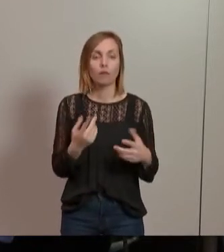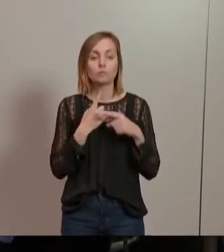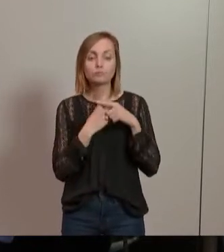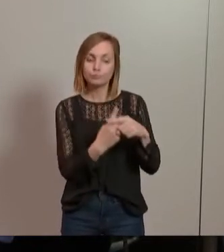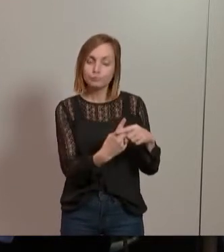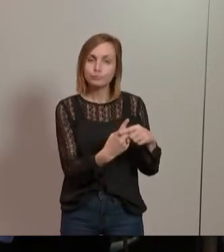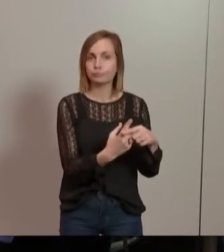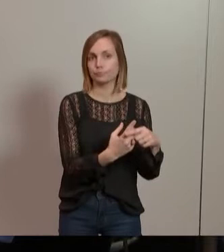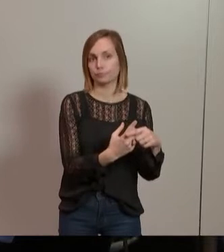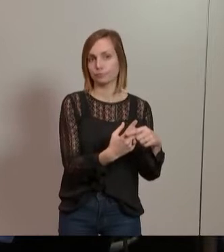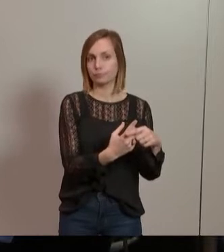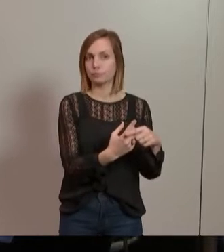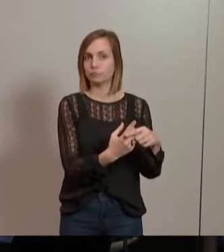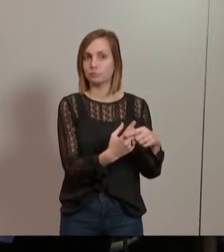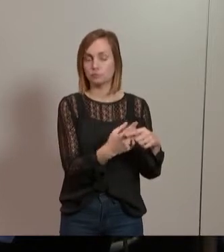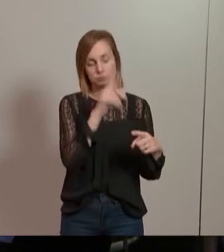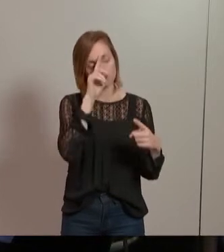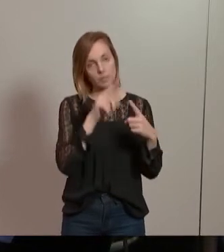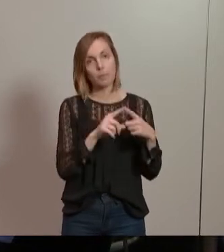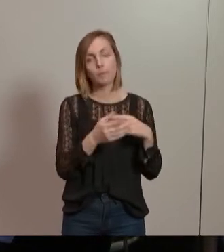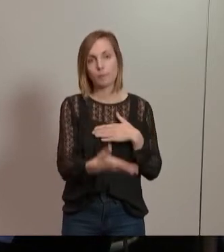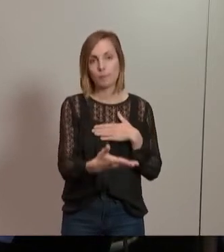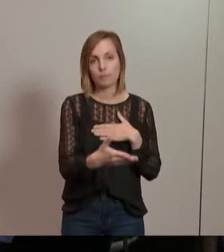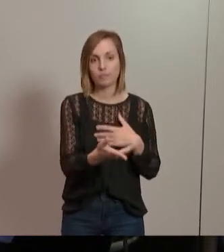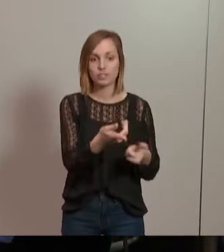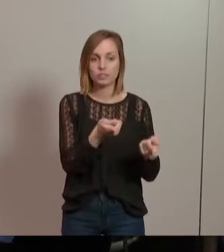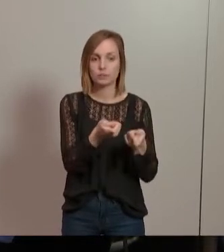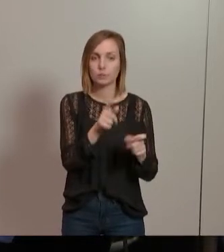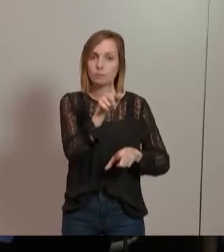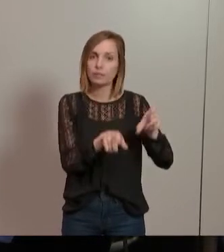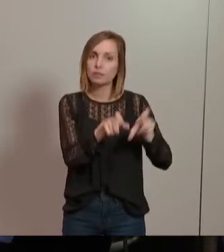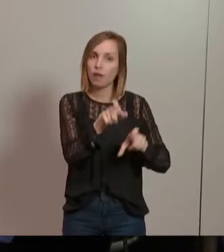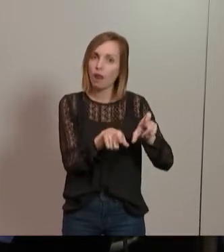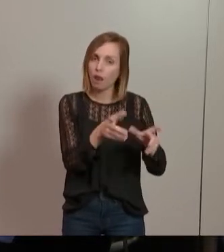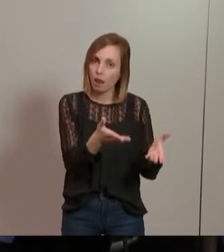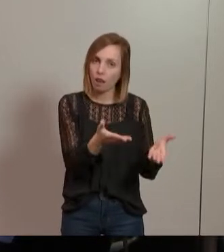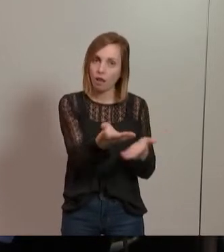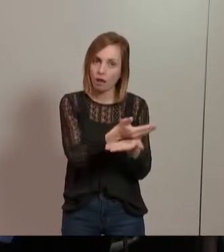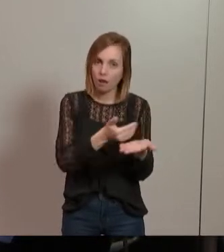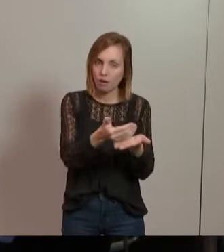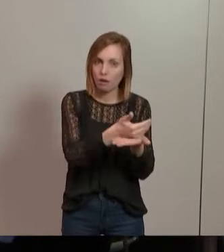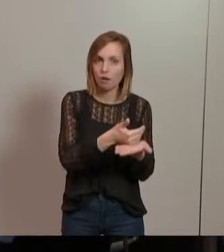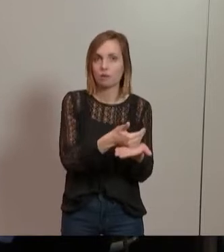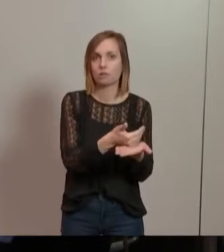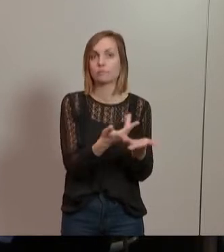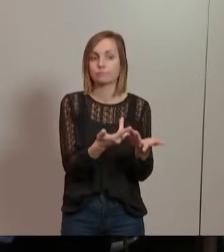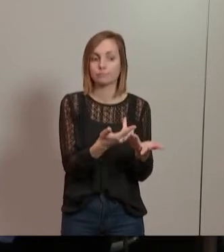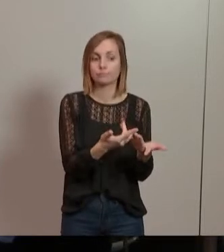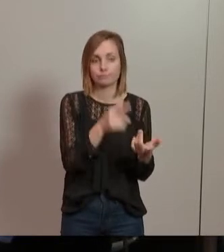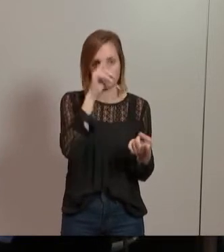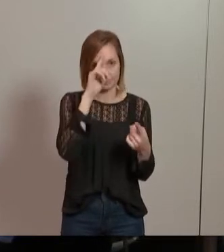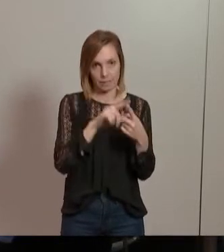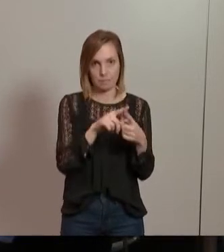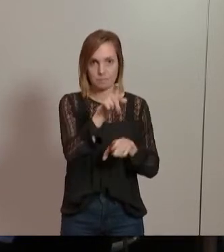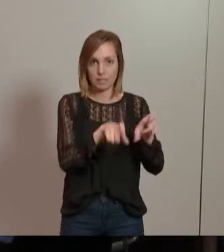Un focus particulier sur de la gestion de personnel, et en particulier sur l'emploi des personnes